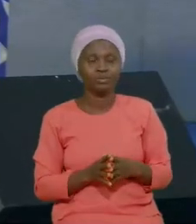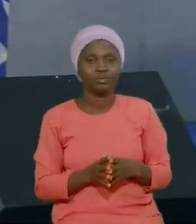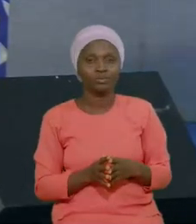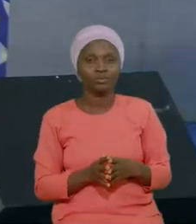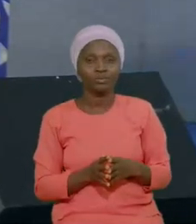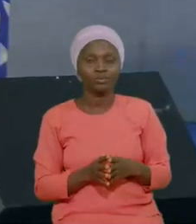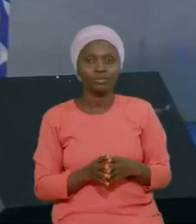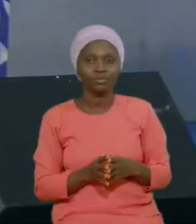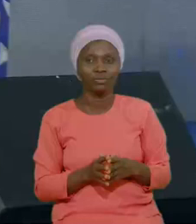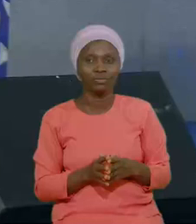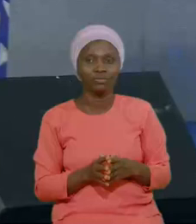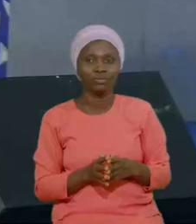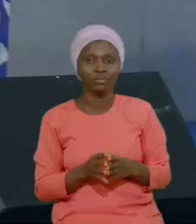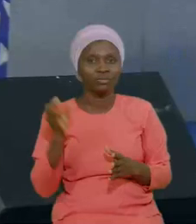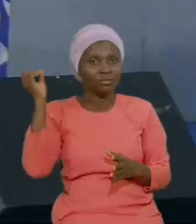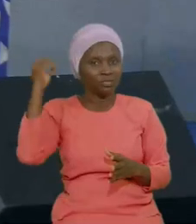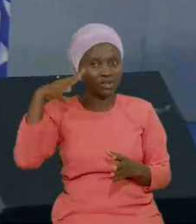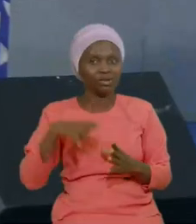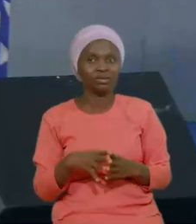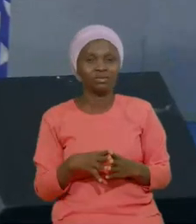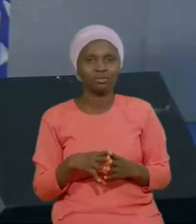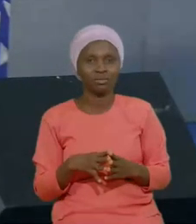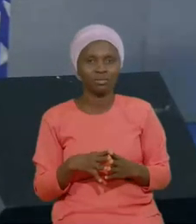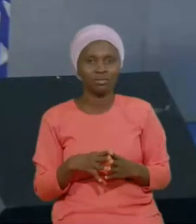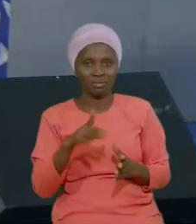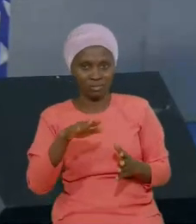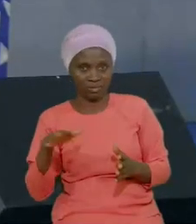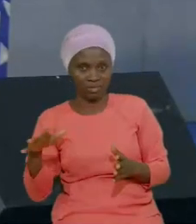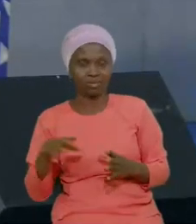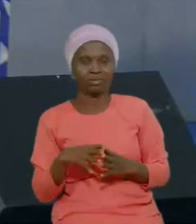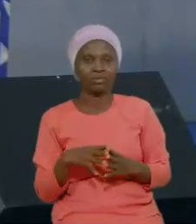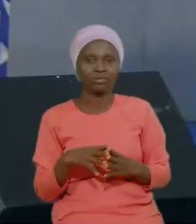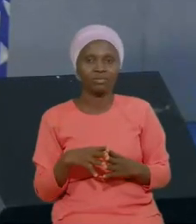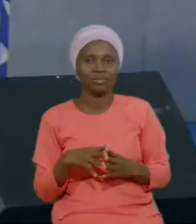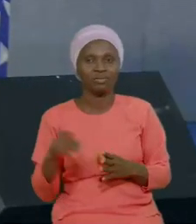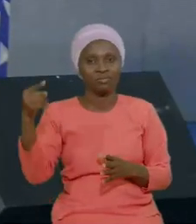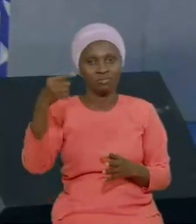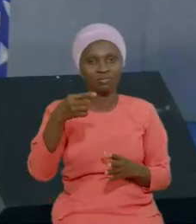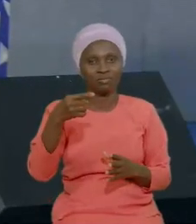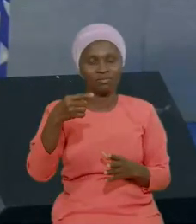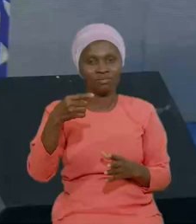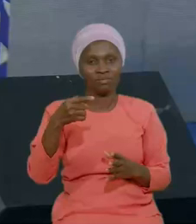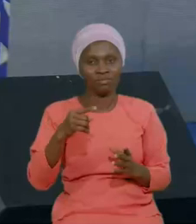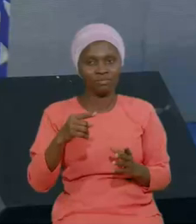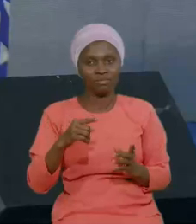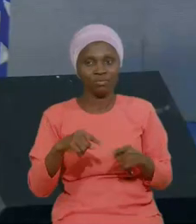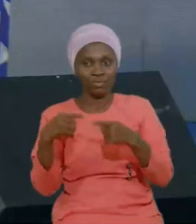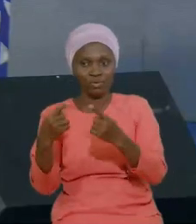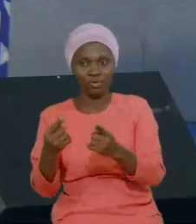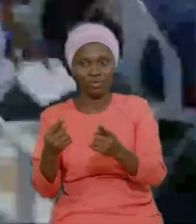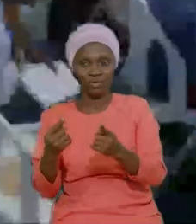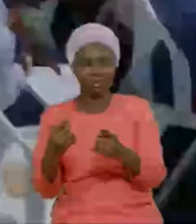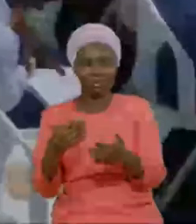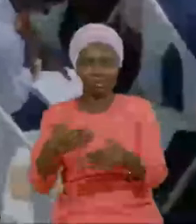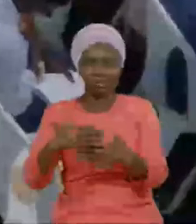Maintenant, tu as un changement dans ton homme, dans ton monde intérieur. La grâce va l'épeler pour toi.